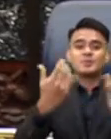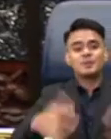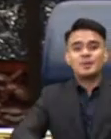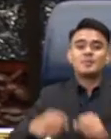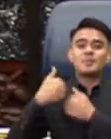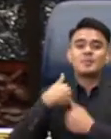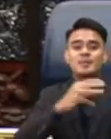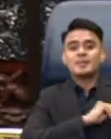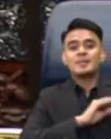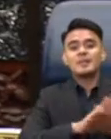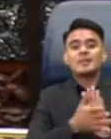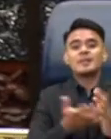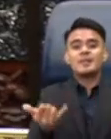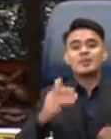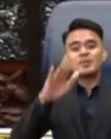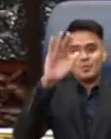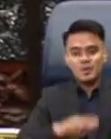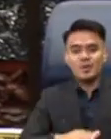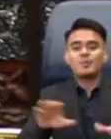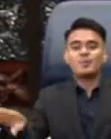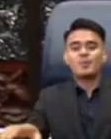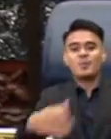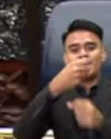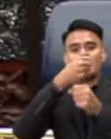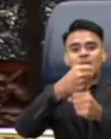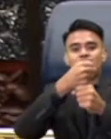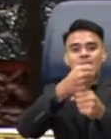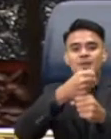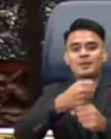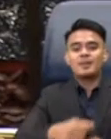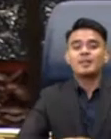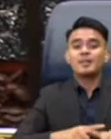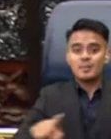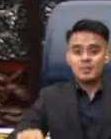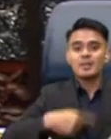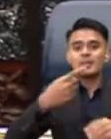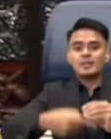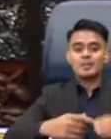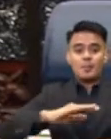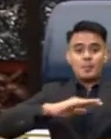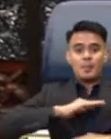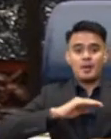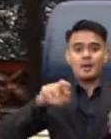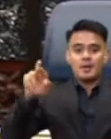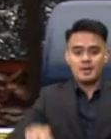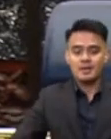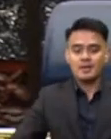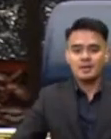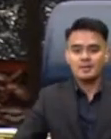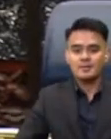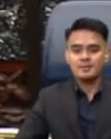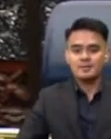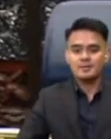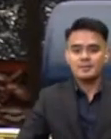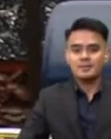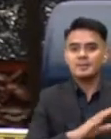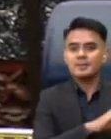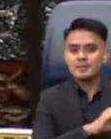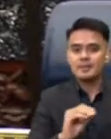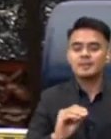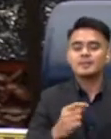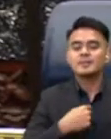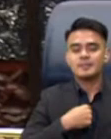sikit jadi soal tidak puas hati rakyat dalam hal ini dan saya